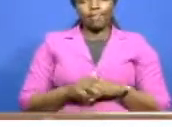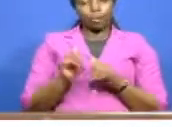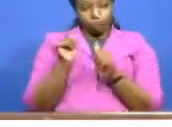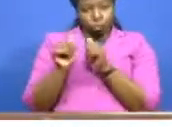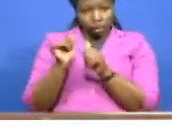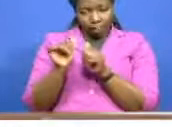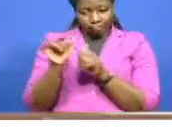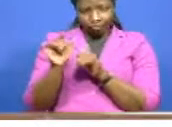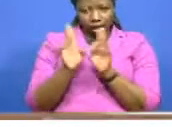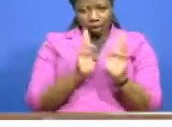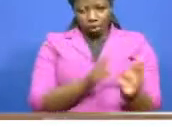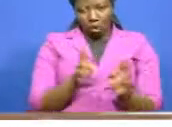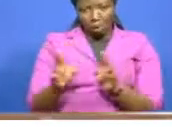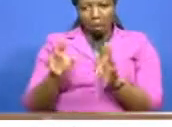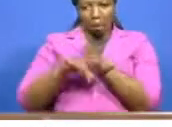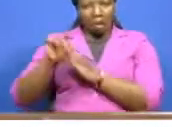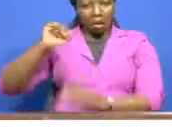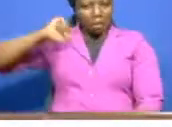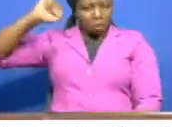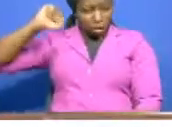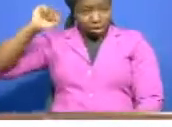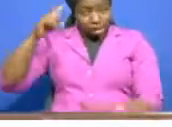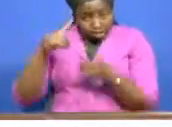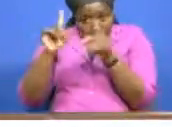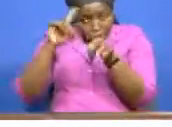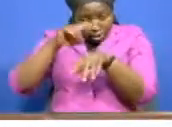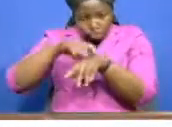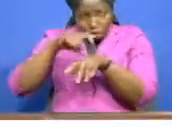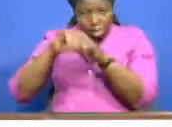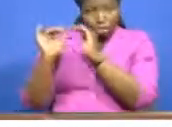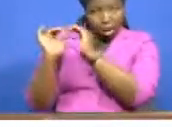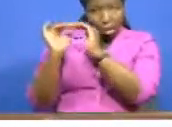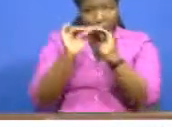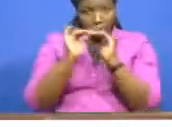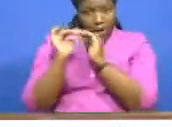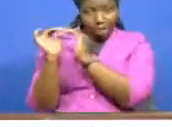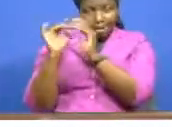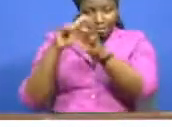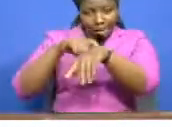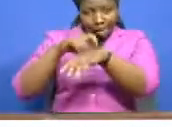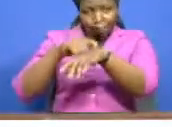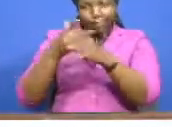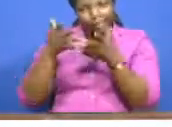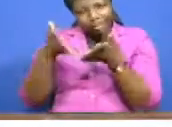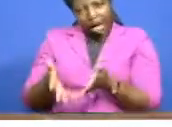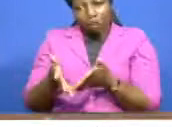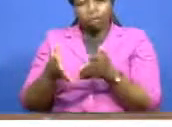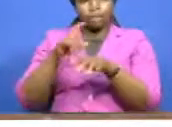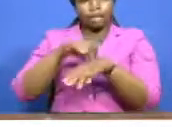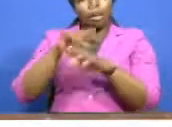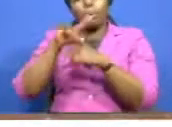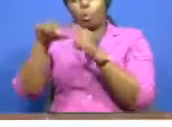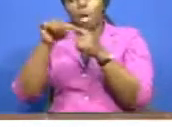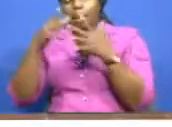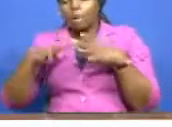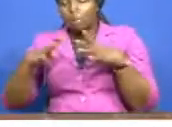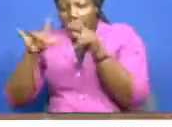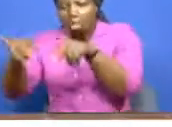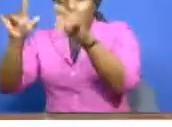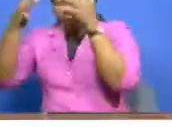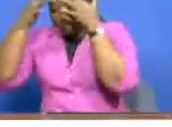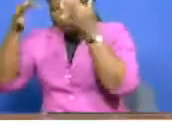kawaida kwenye siasa. Ingawa wakati wa demokrasia sasa imefika ambapo wananchi wenyewe wataamua